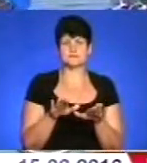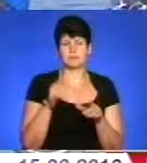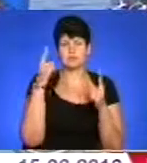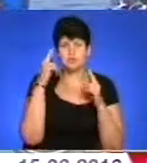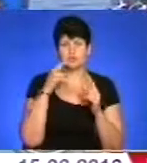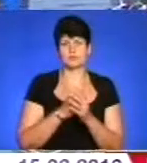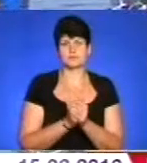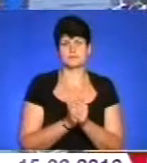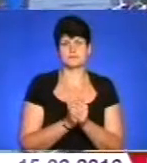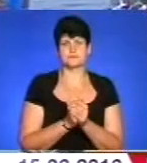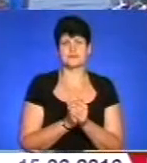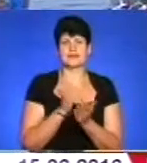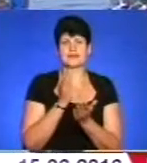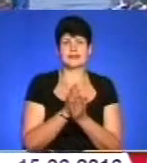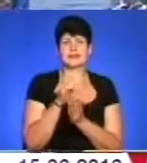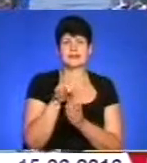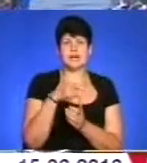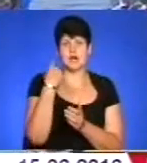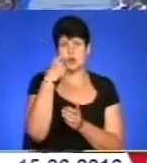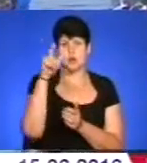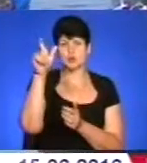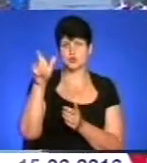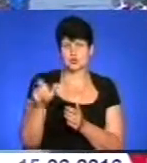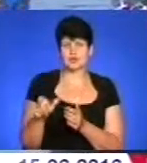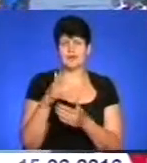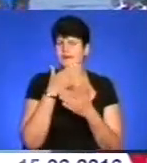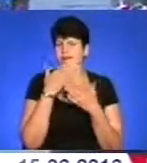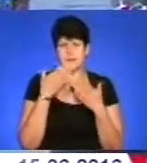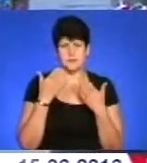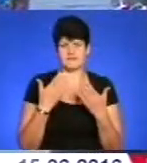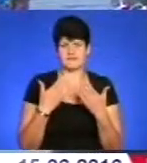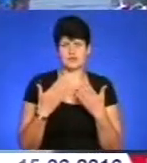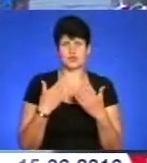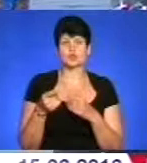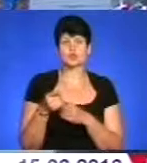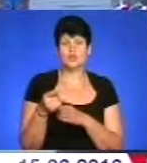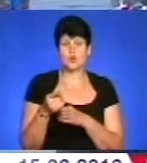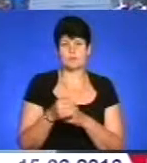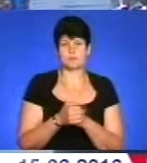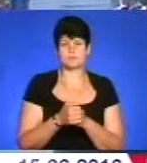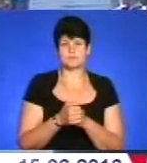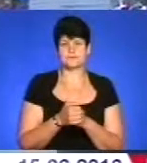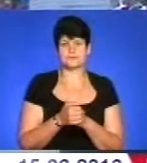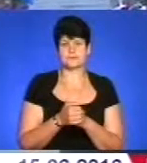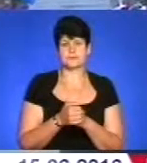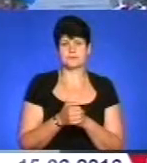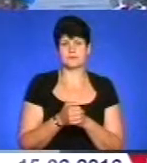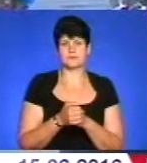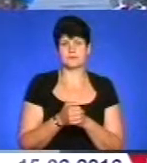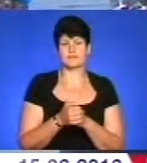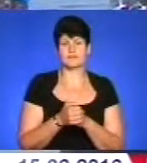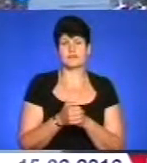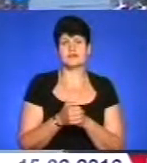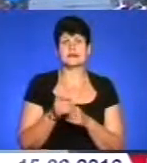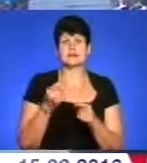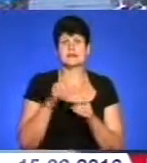придумали. Є така особа, яка не має відношення до Тернополя, ніякі його твори не було засвідчені в місті